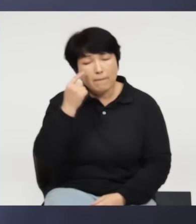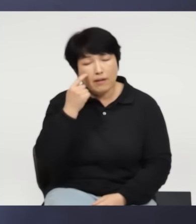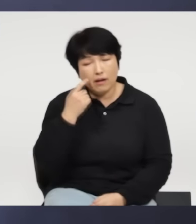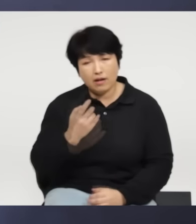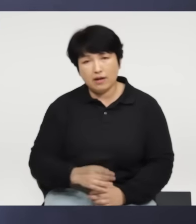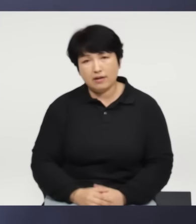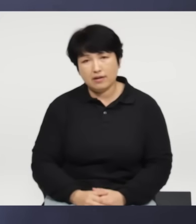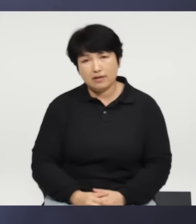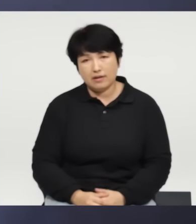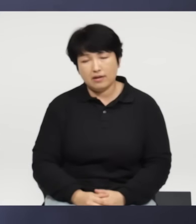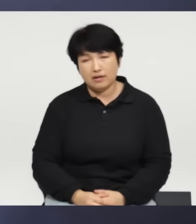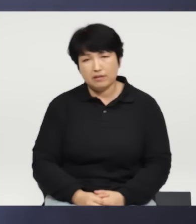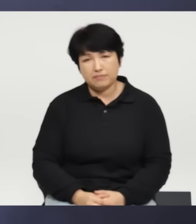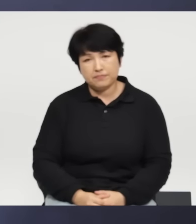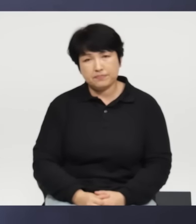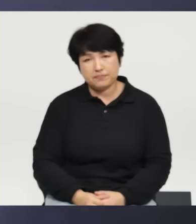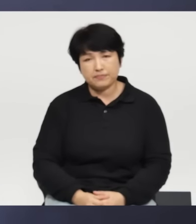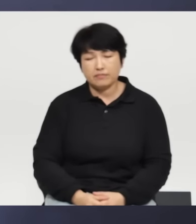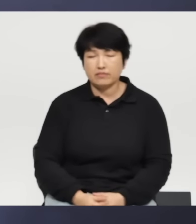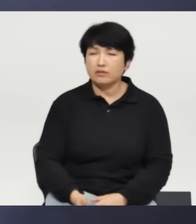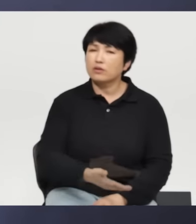생각해 보세요.